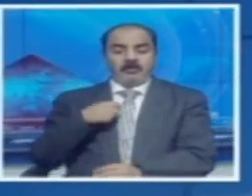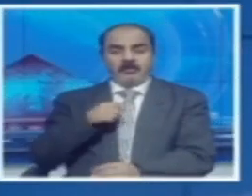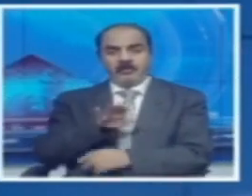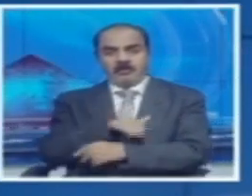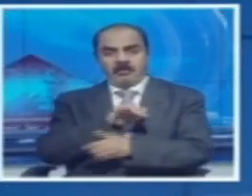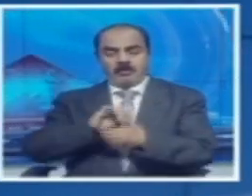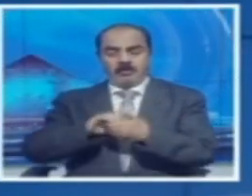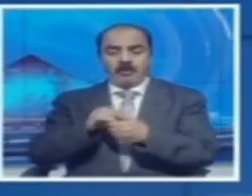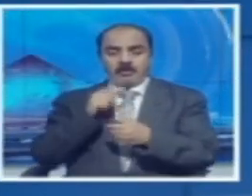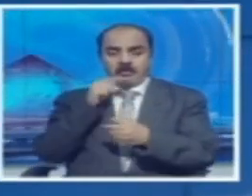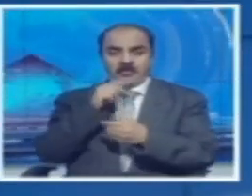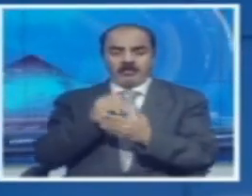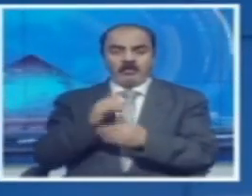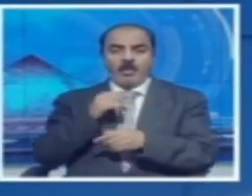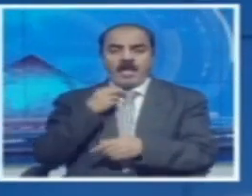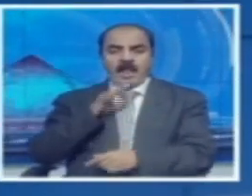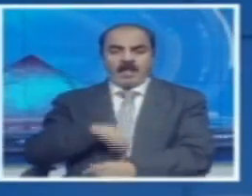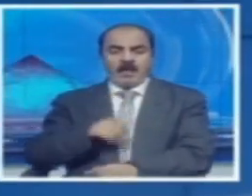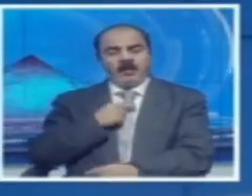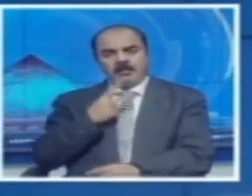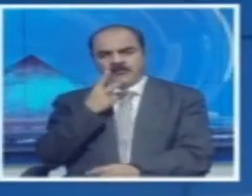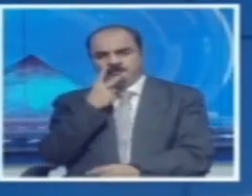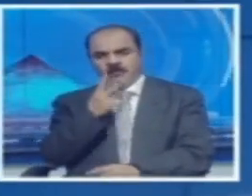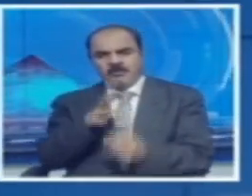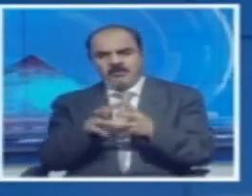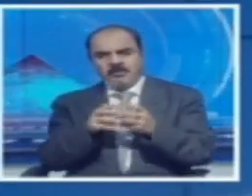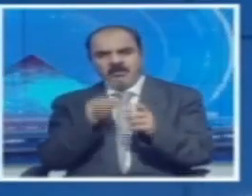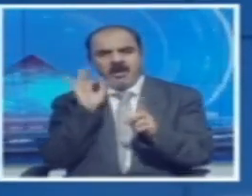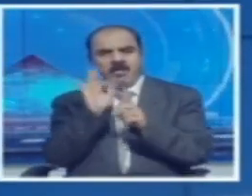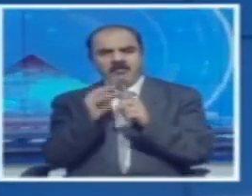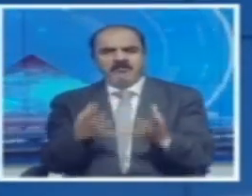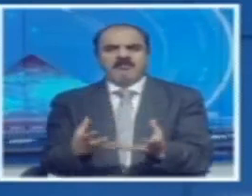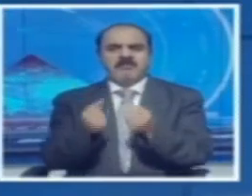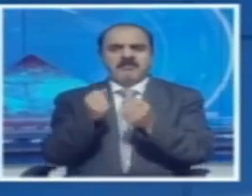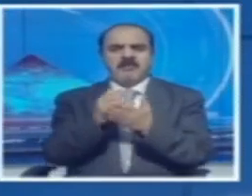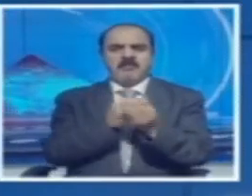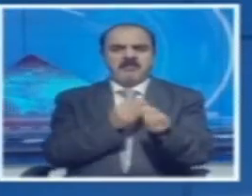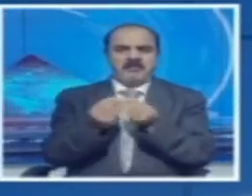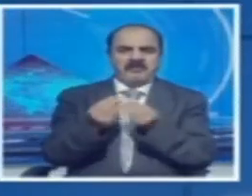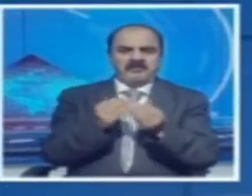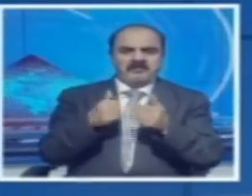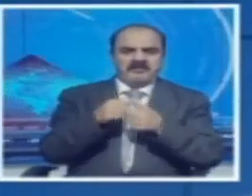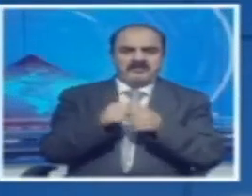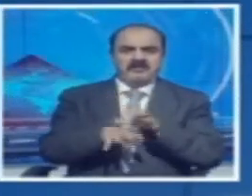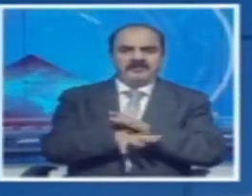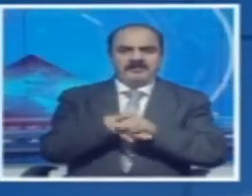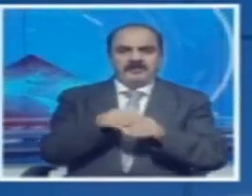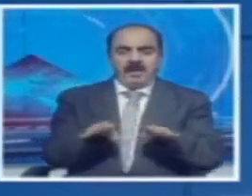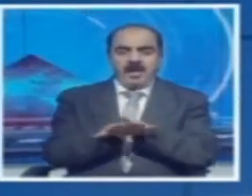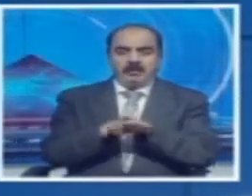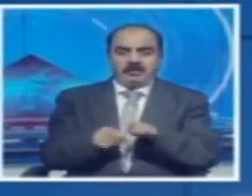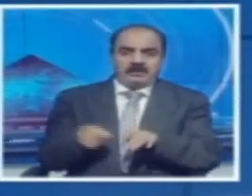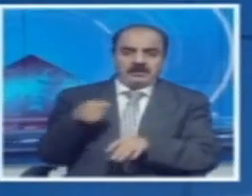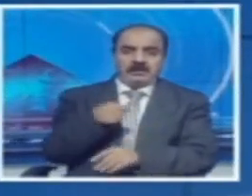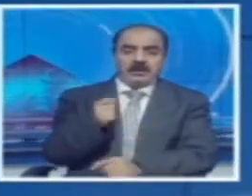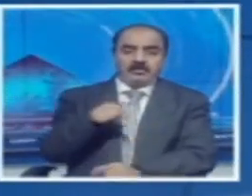ومن جهتها، قالت وزيرة التخطيط والتنمية الاقتصادية الدكتورة هالة السعيد، قالت إنه من المستهدف رفع نسب الاكتفاء الذاتي